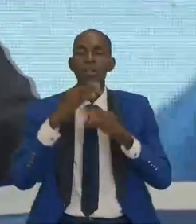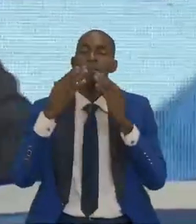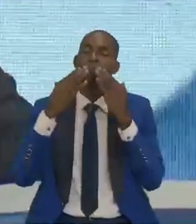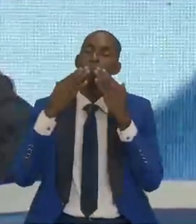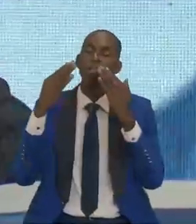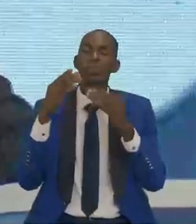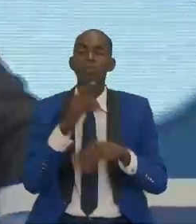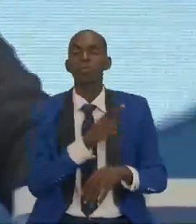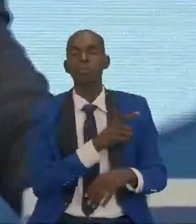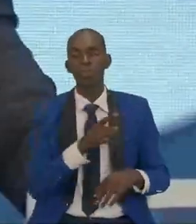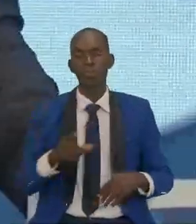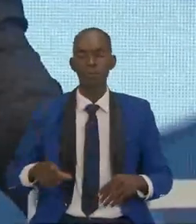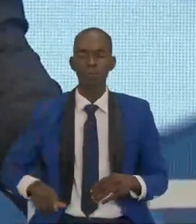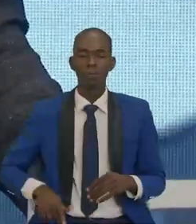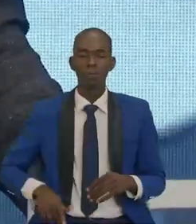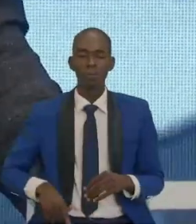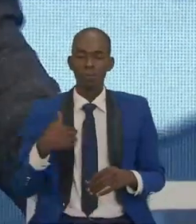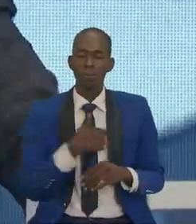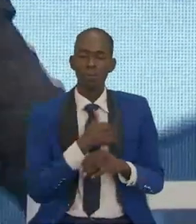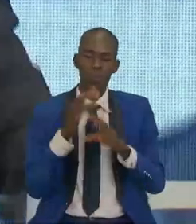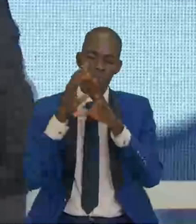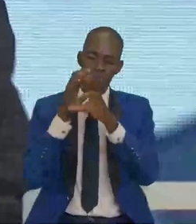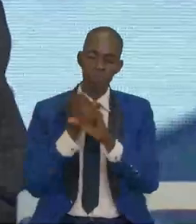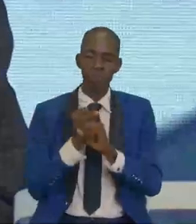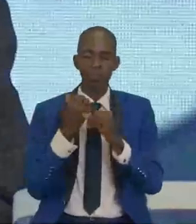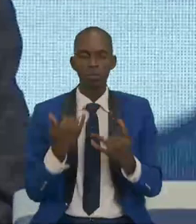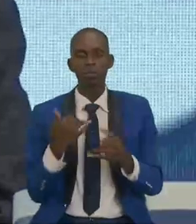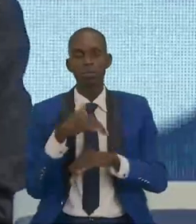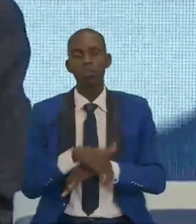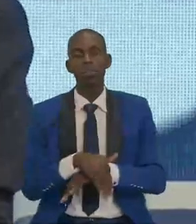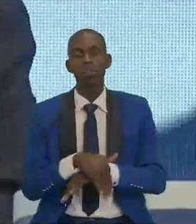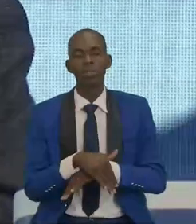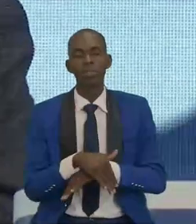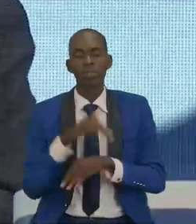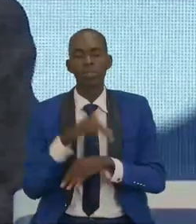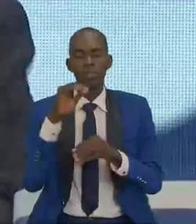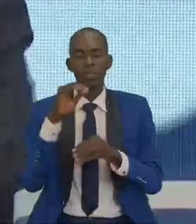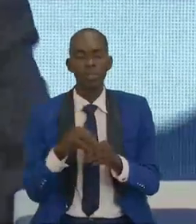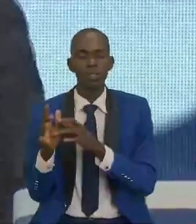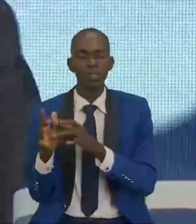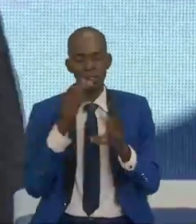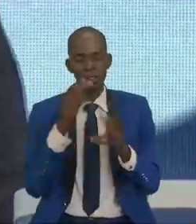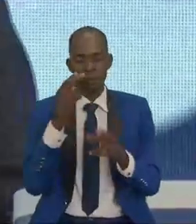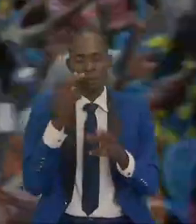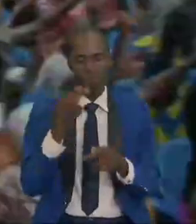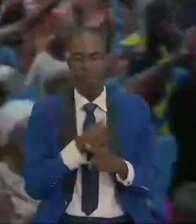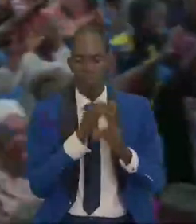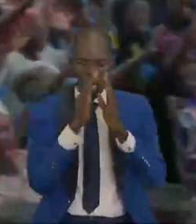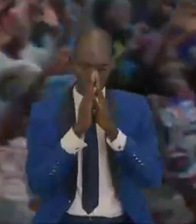Les miracles et les prodiges ce soir. Merci Seigneur. Nous allons recevoir ce soir.